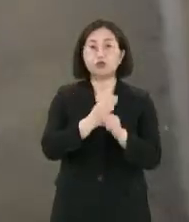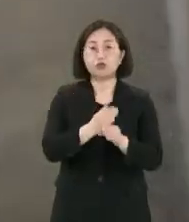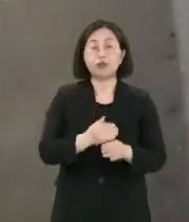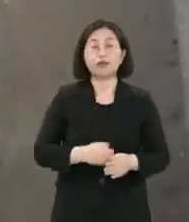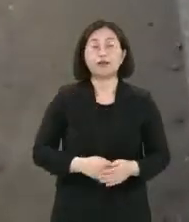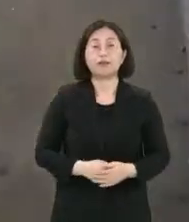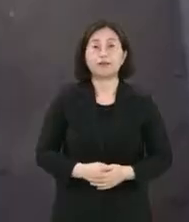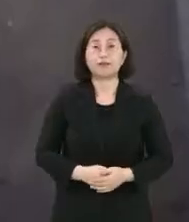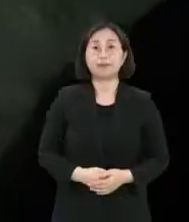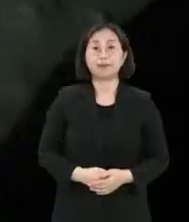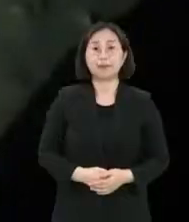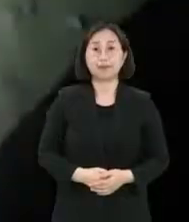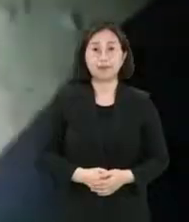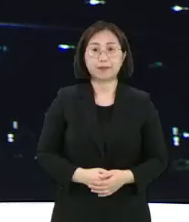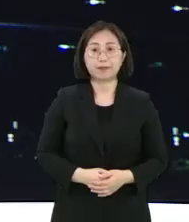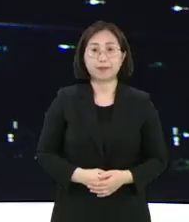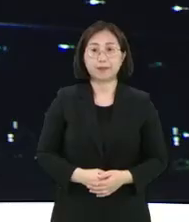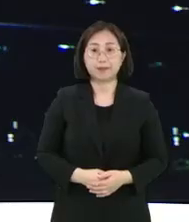중입니다.